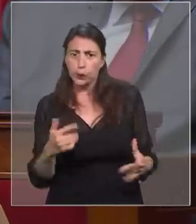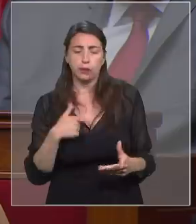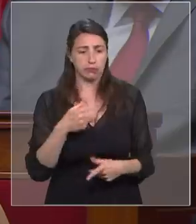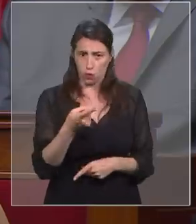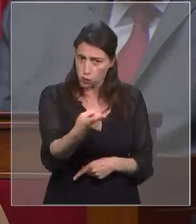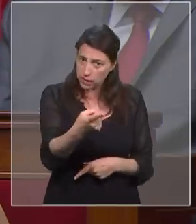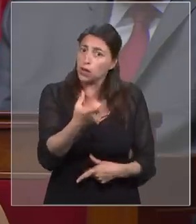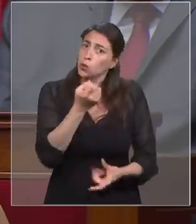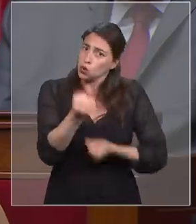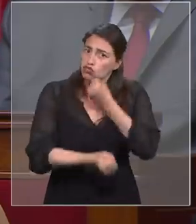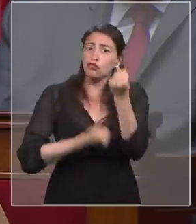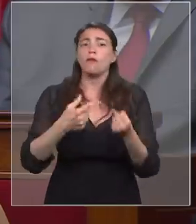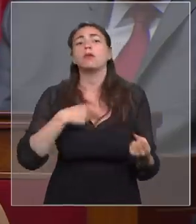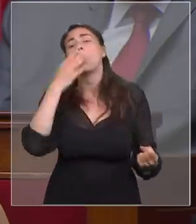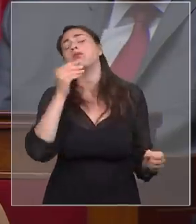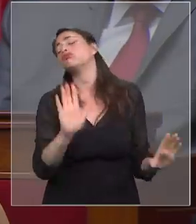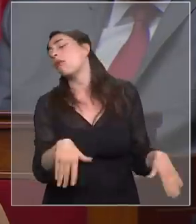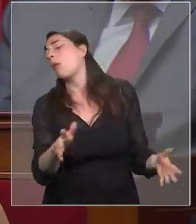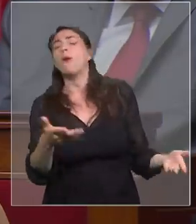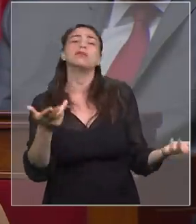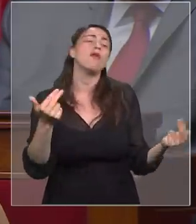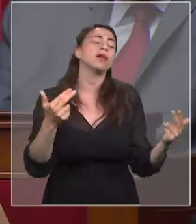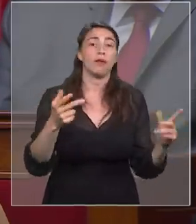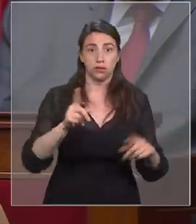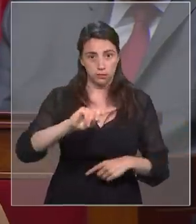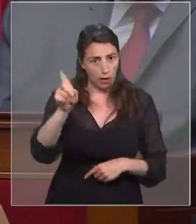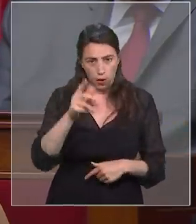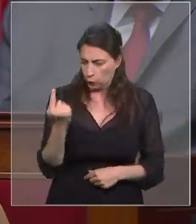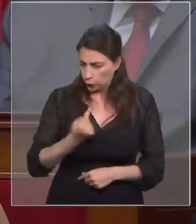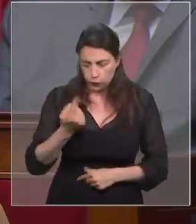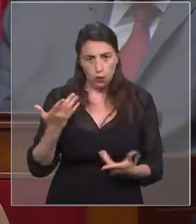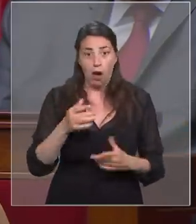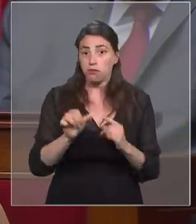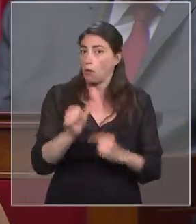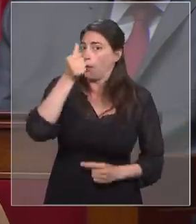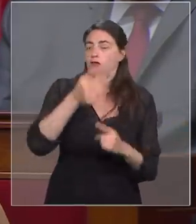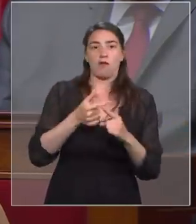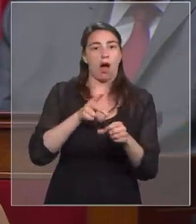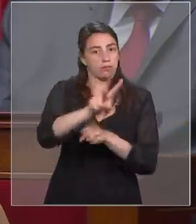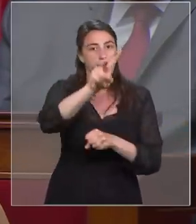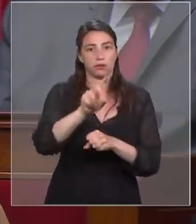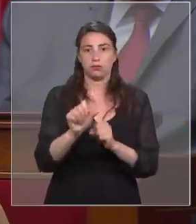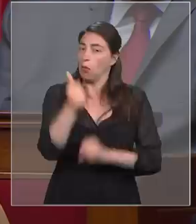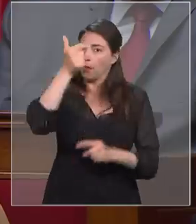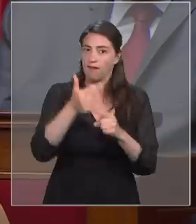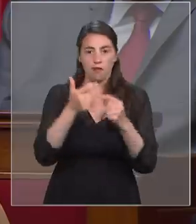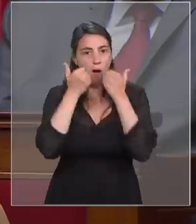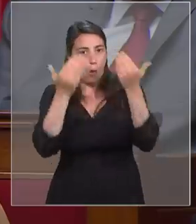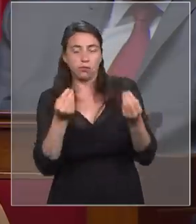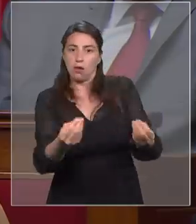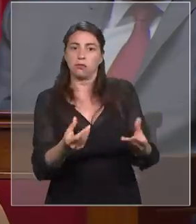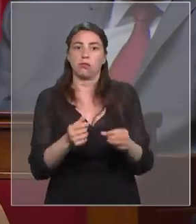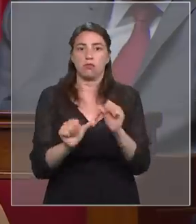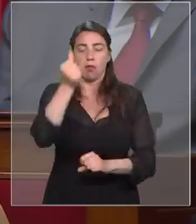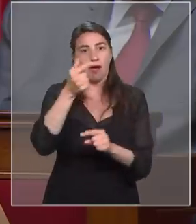enfant. Parce que ça commence toujours par une première insulte, une première humiliation, une première gifle, et que nous ne devons